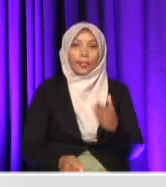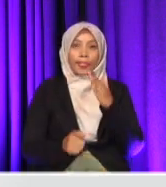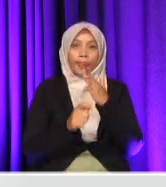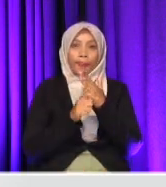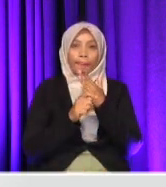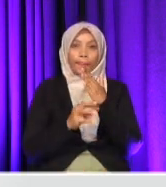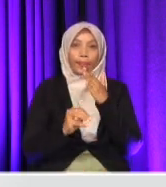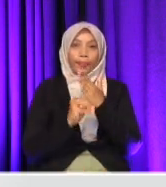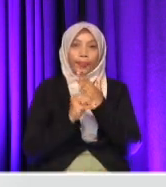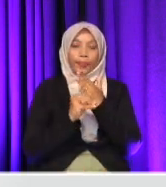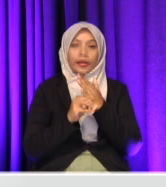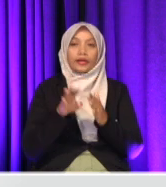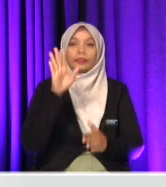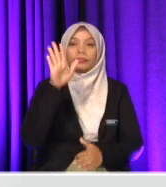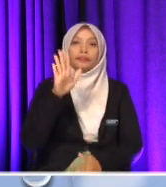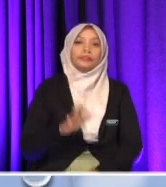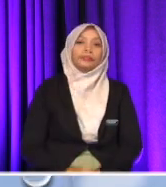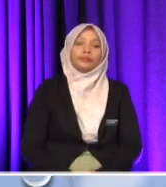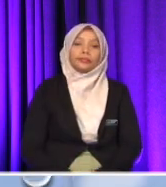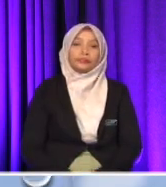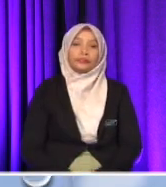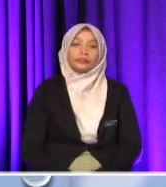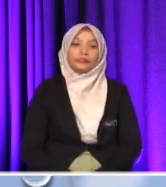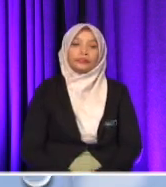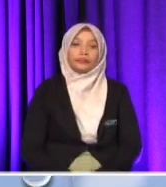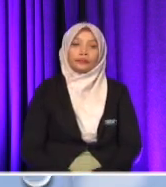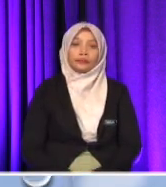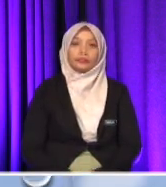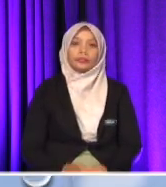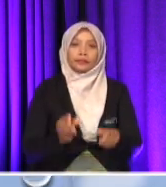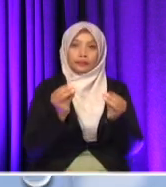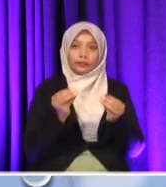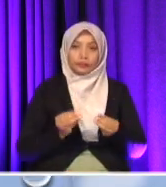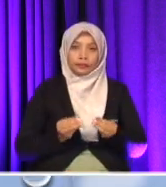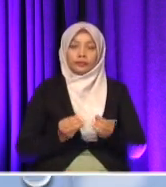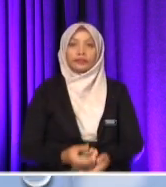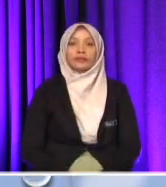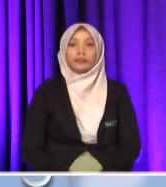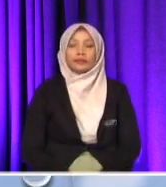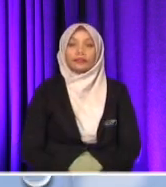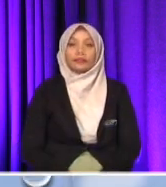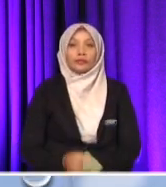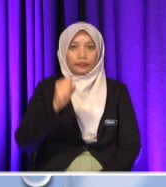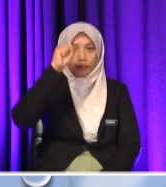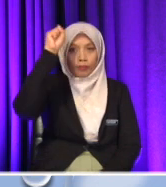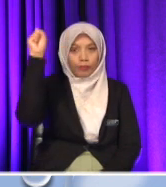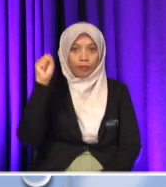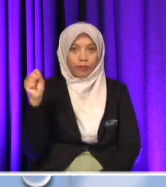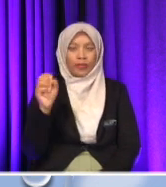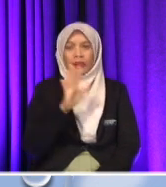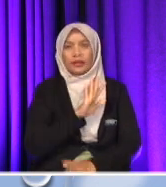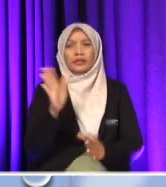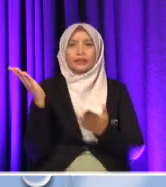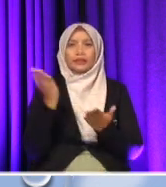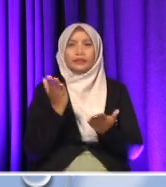minus 5%. Okey, itu adalah hak terima. Okey, tengok betul-betul soalan. Soalan tak minta tak kira, tak